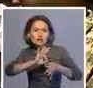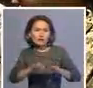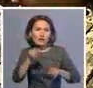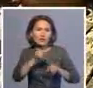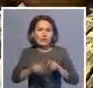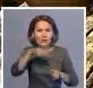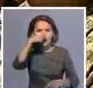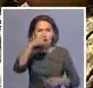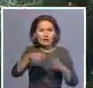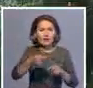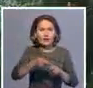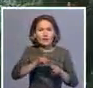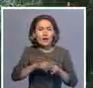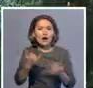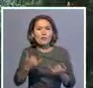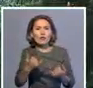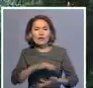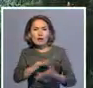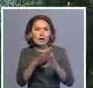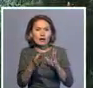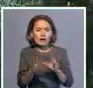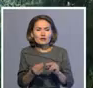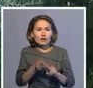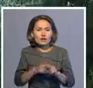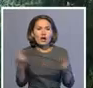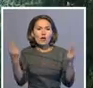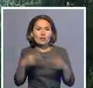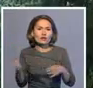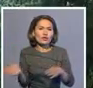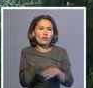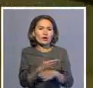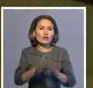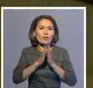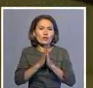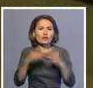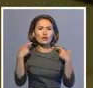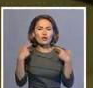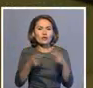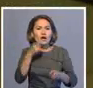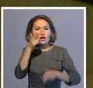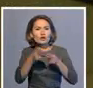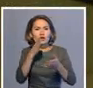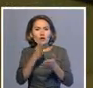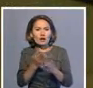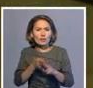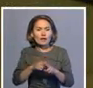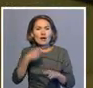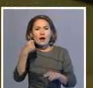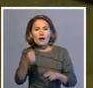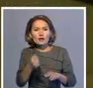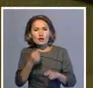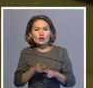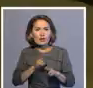Бұл әсіресе көлік иелері мүгедек ардагерлердің намысына тиеді. Сондықтан тосыннан туындаған түсініксіз мәселеге жауап іздеу мақсатында